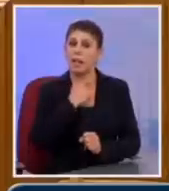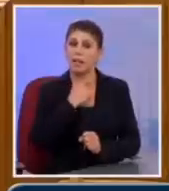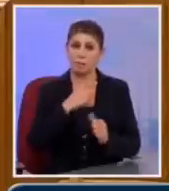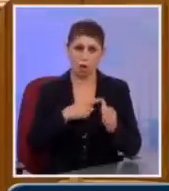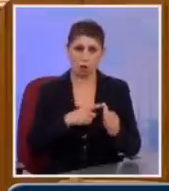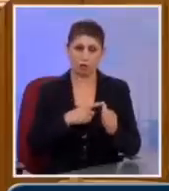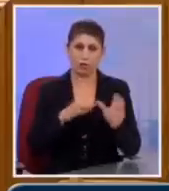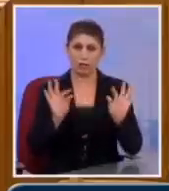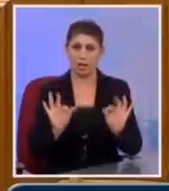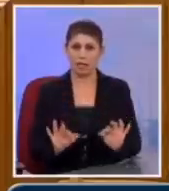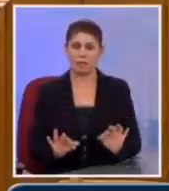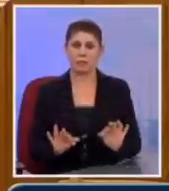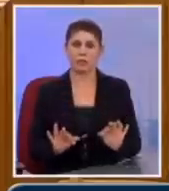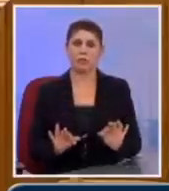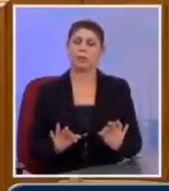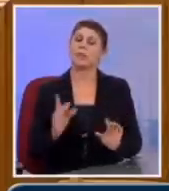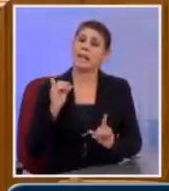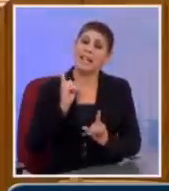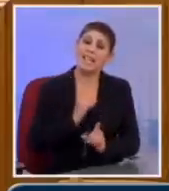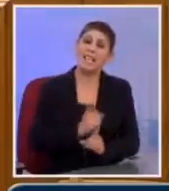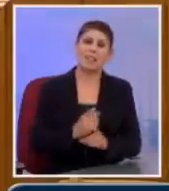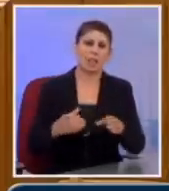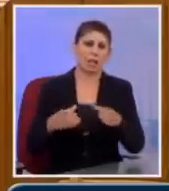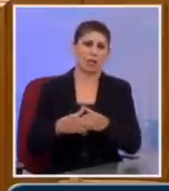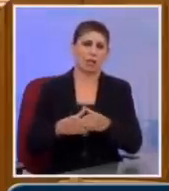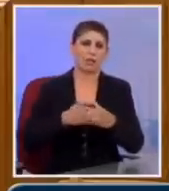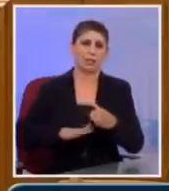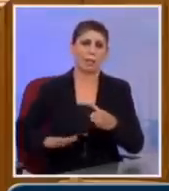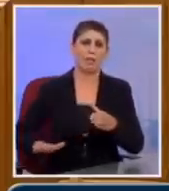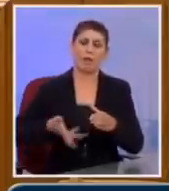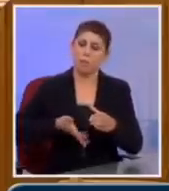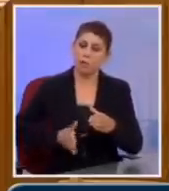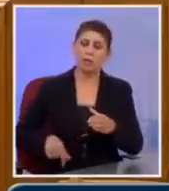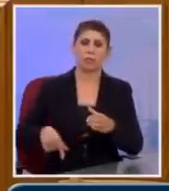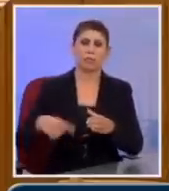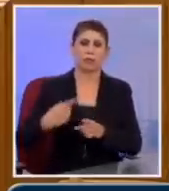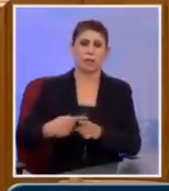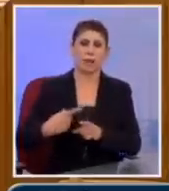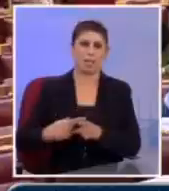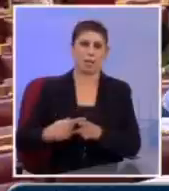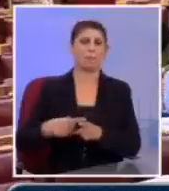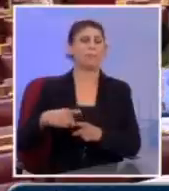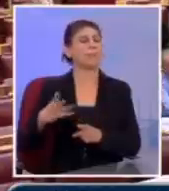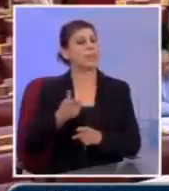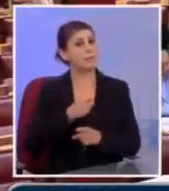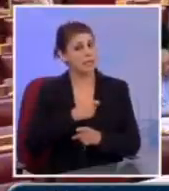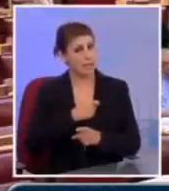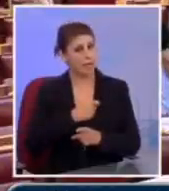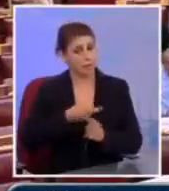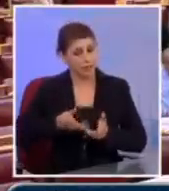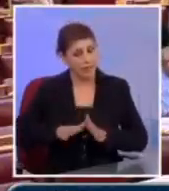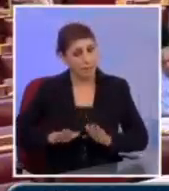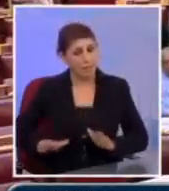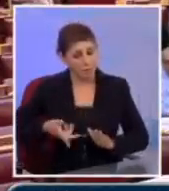πρώτον να ρυθμίσουμε σαν ιδιαίτερη κατηγορία τα παιδιά που γεννιούνται στην Ελλάδα? Γιατί θεωρούμε ότι τα παιδιά